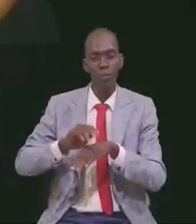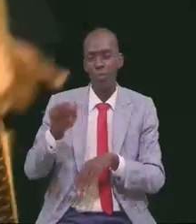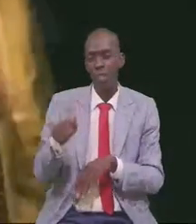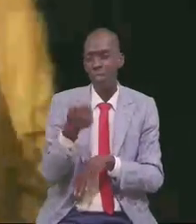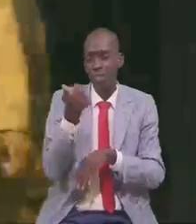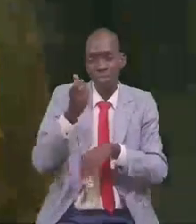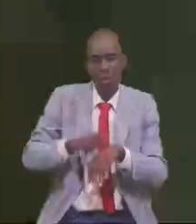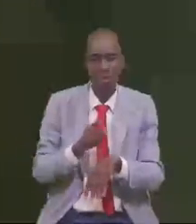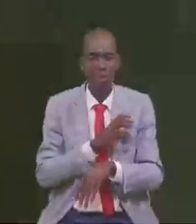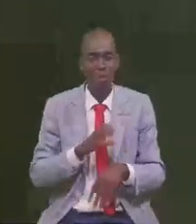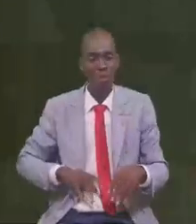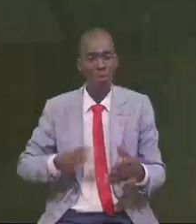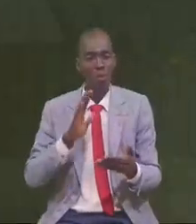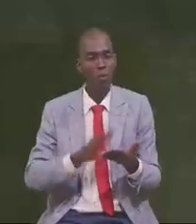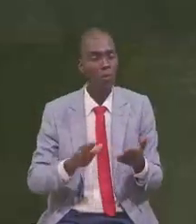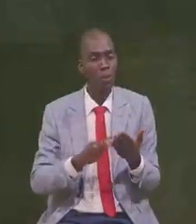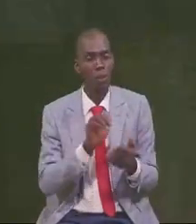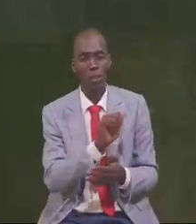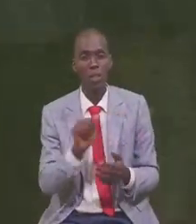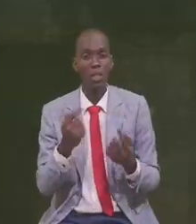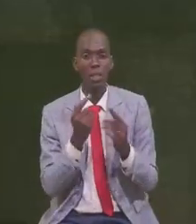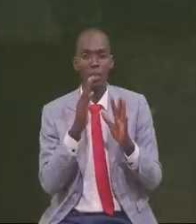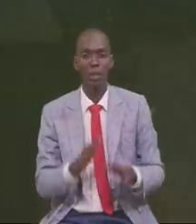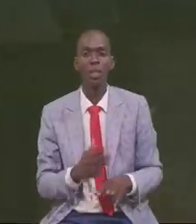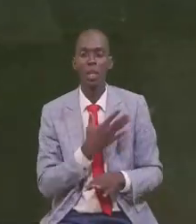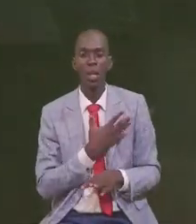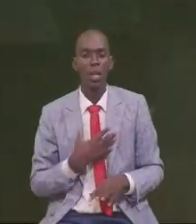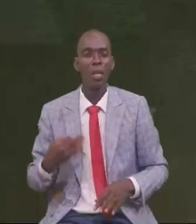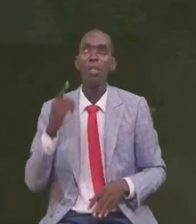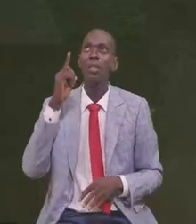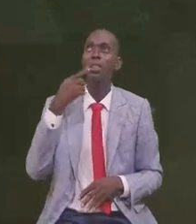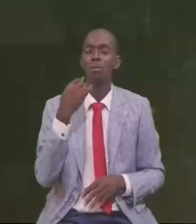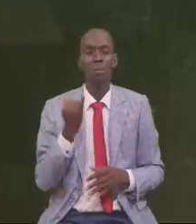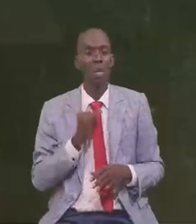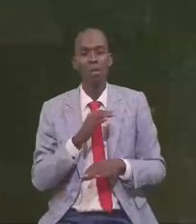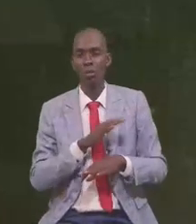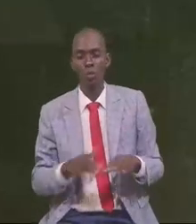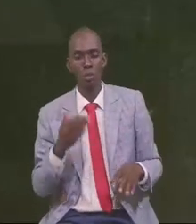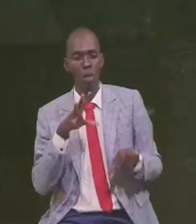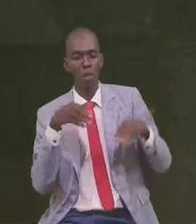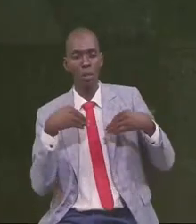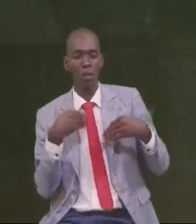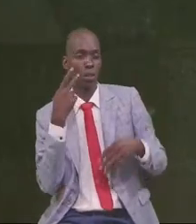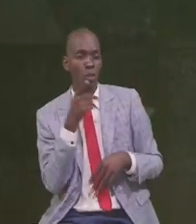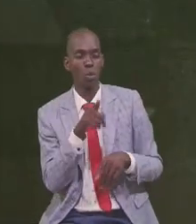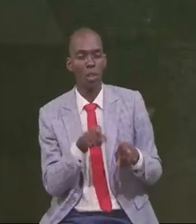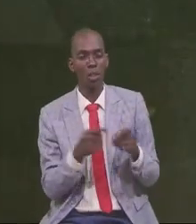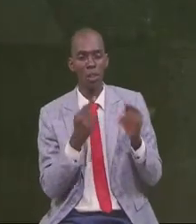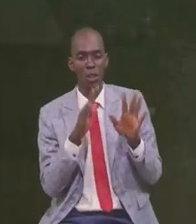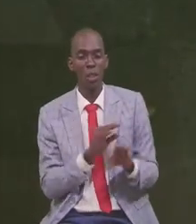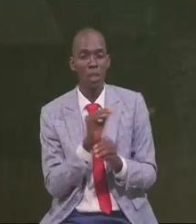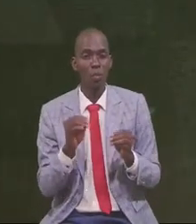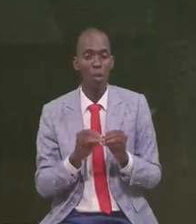un pécheur et qu'il dit, je ne te regarde plus comme un pécheur. Je te considère maintenant comme un